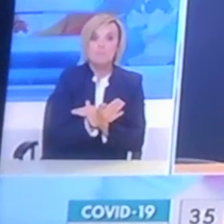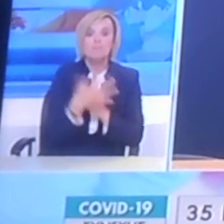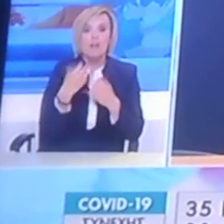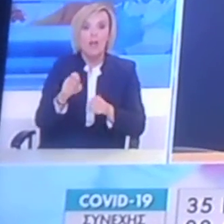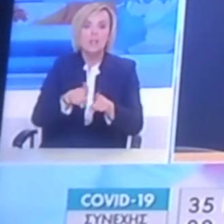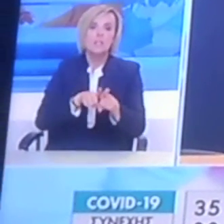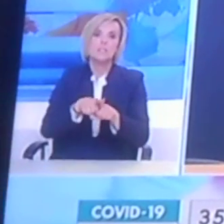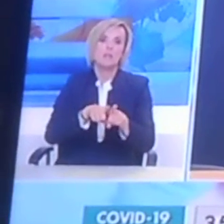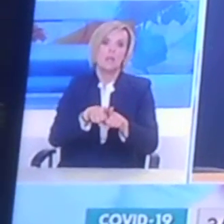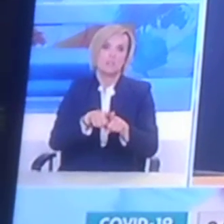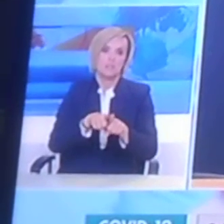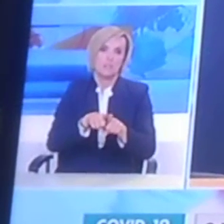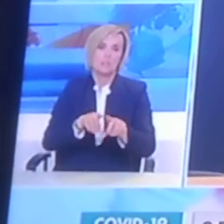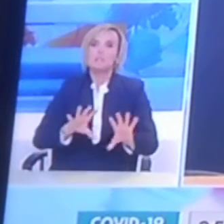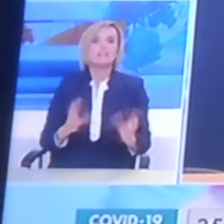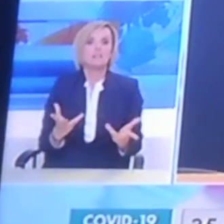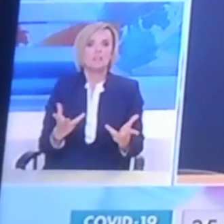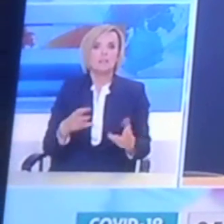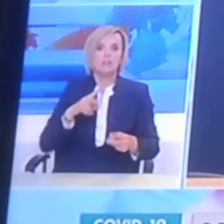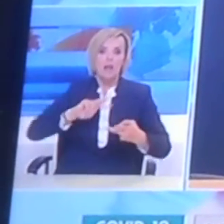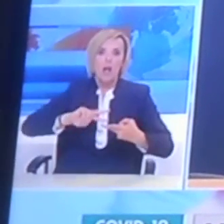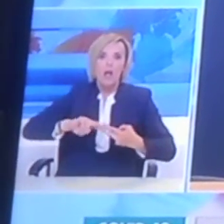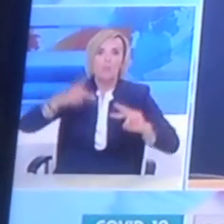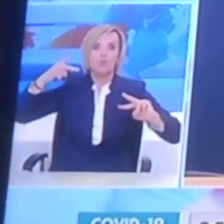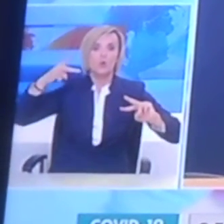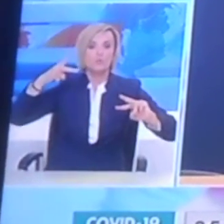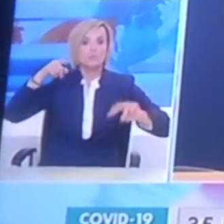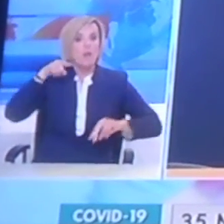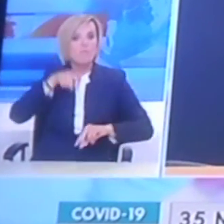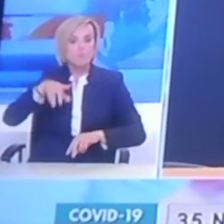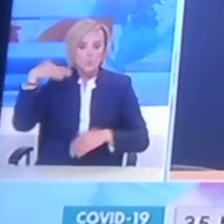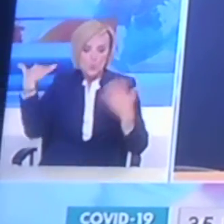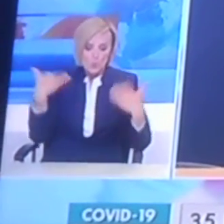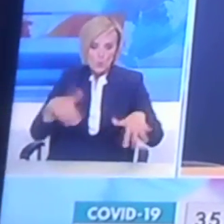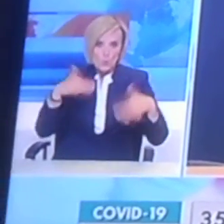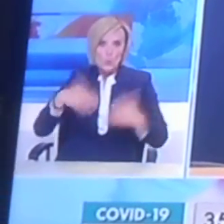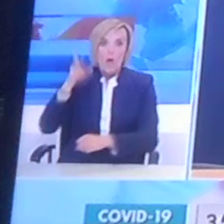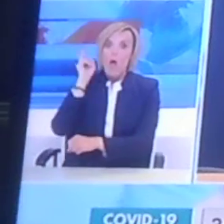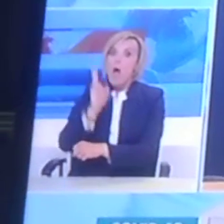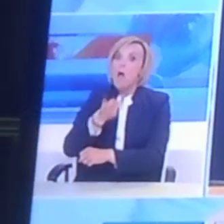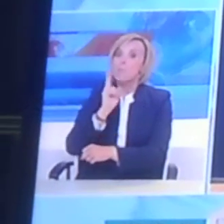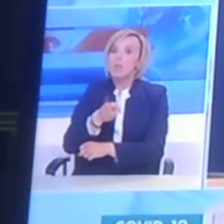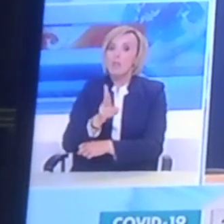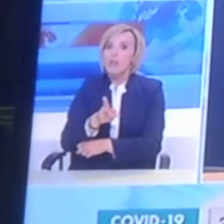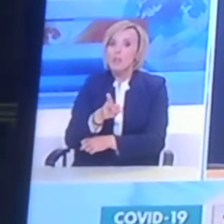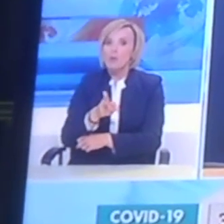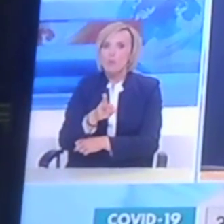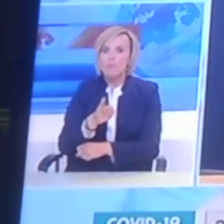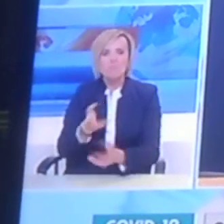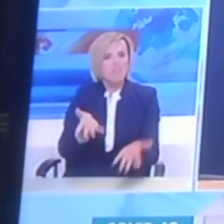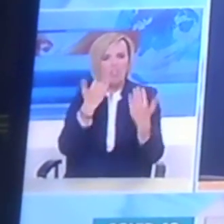κυκλοφορία ενός εχθρού που δεν σέβεται ηλικίες, αλλά προσβάλλει όλους. Κανείς δεν